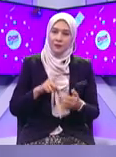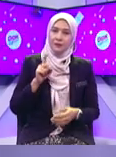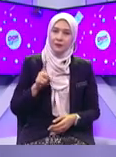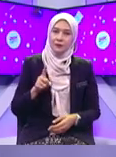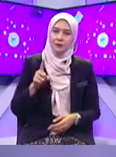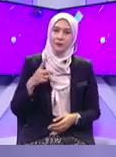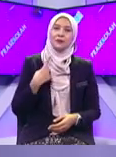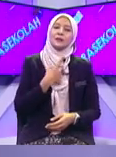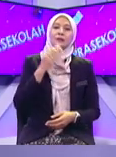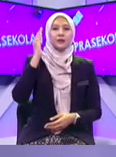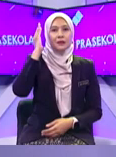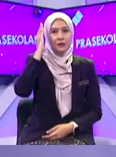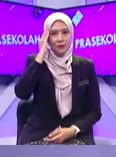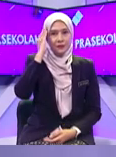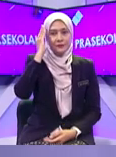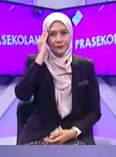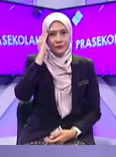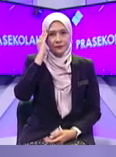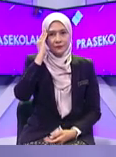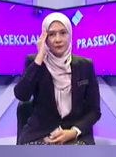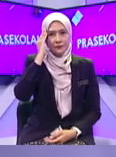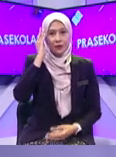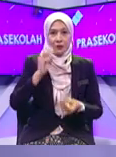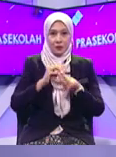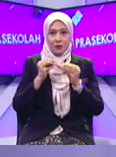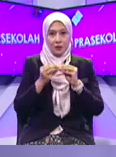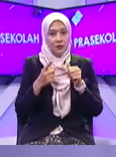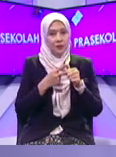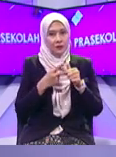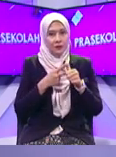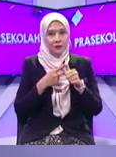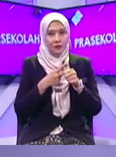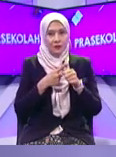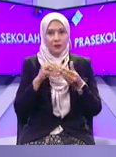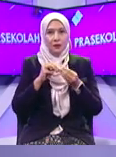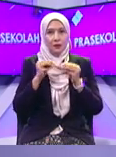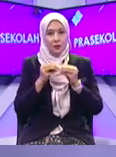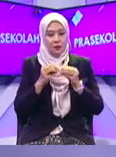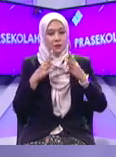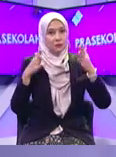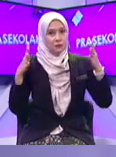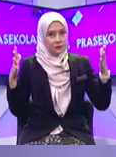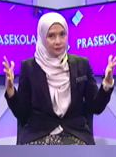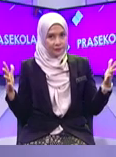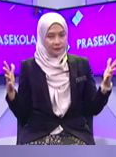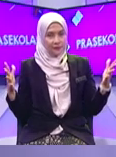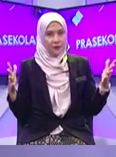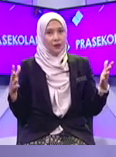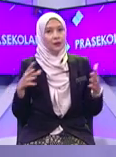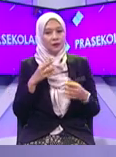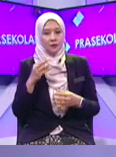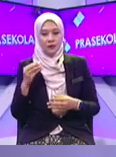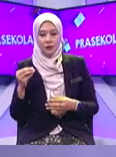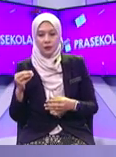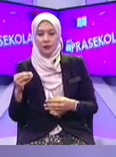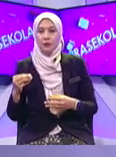Itulah itu boleh tengok kayak sini ini yang numpuk pertama mestilah huruf ya lebih besar kemudian numbuh yang kedua